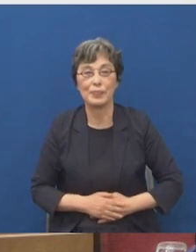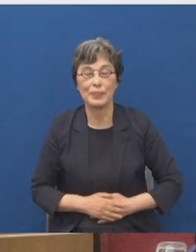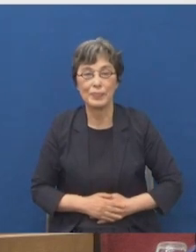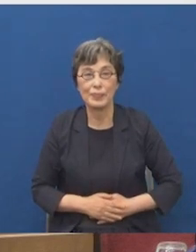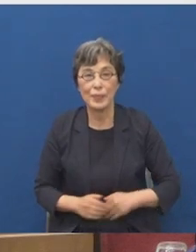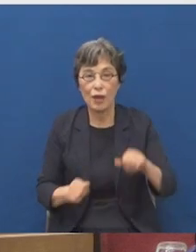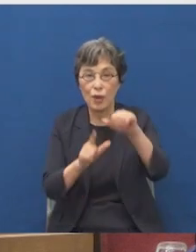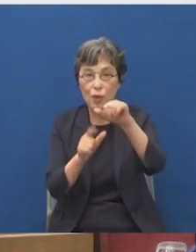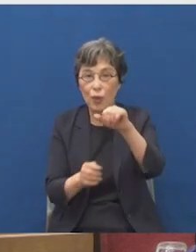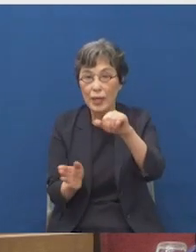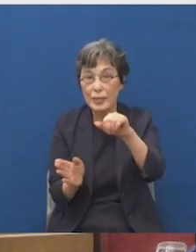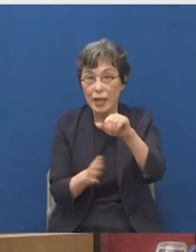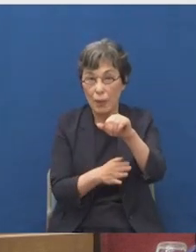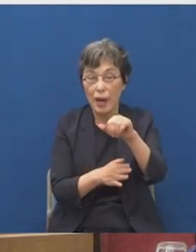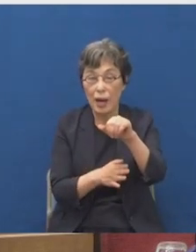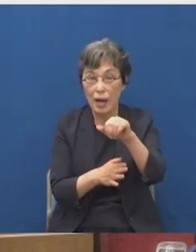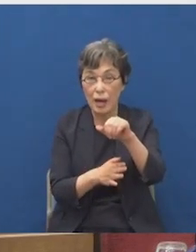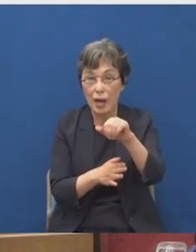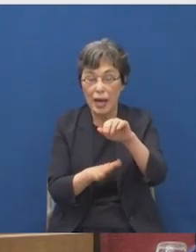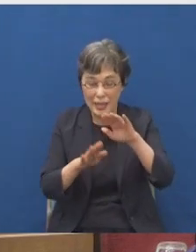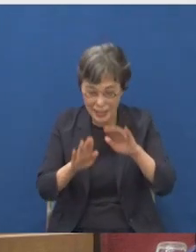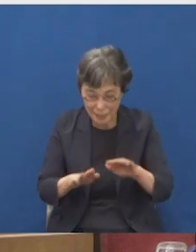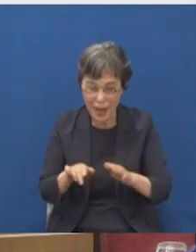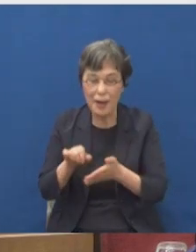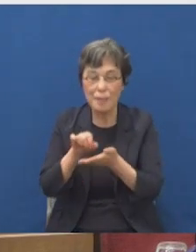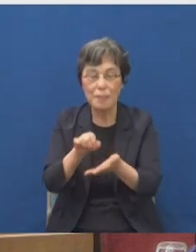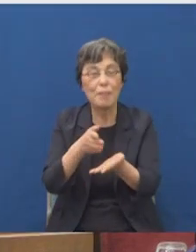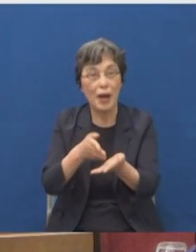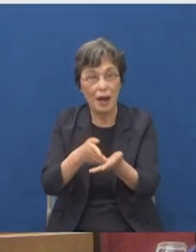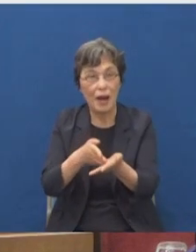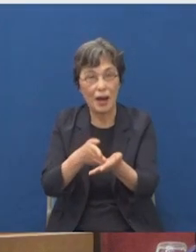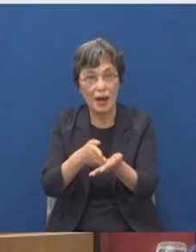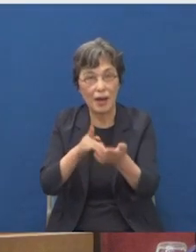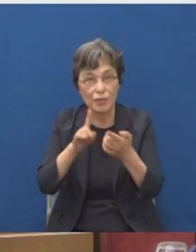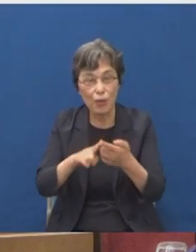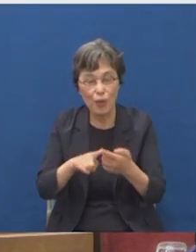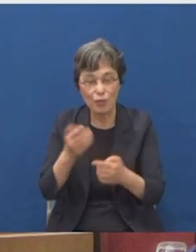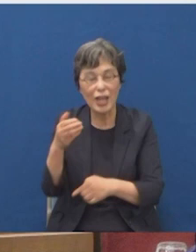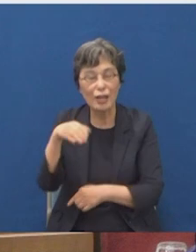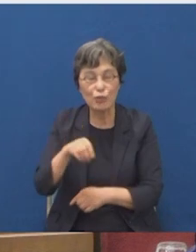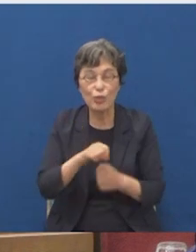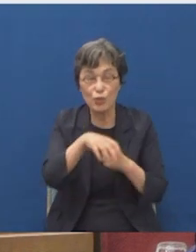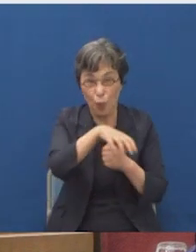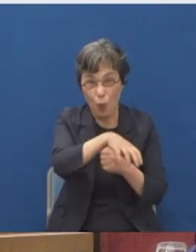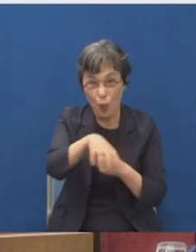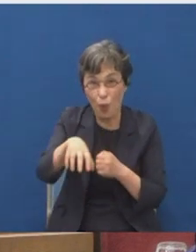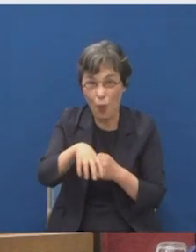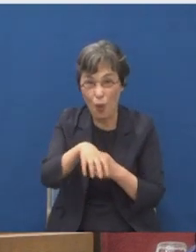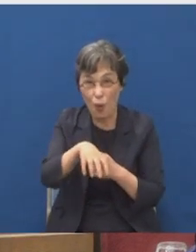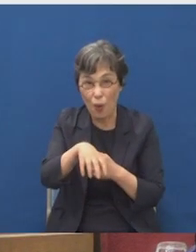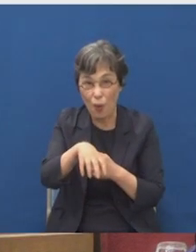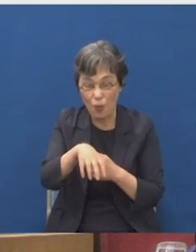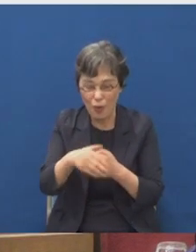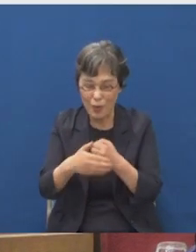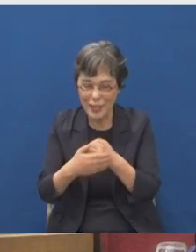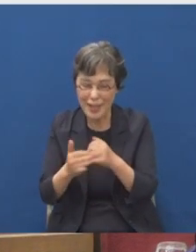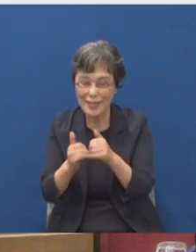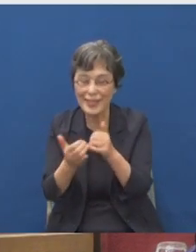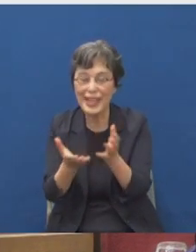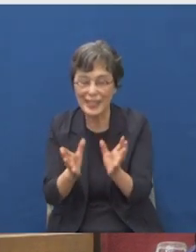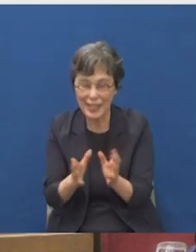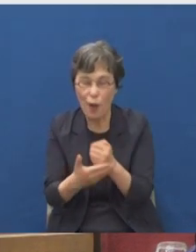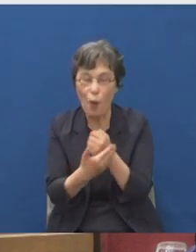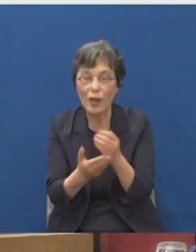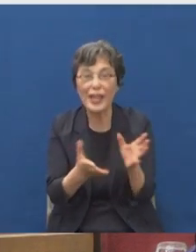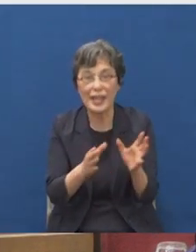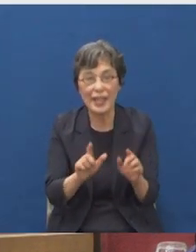は、まさに今申し上げましたように、区役所、支所、各種支援団体、保健、福祉団